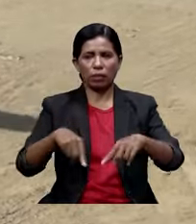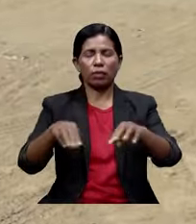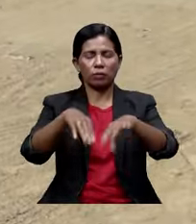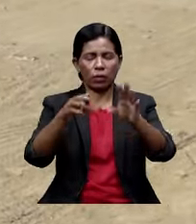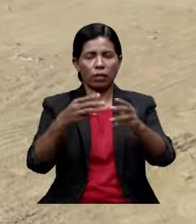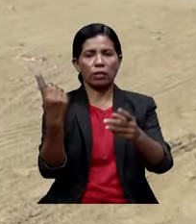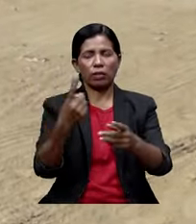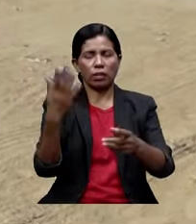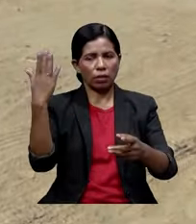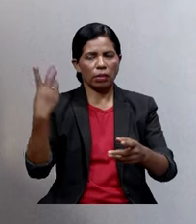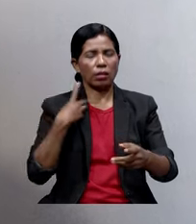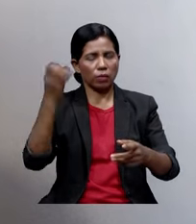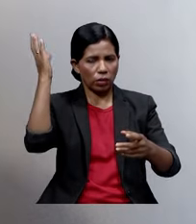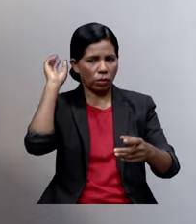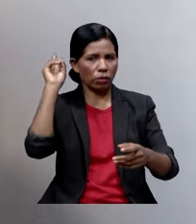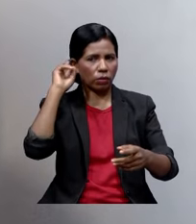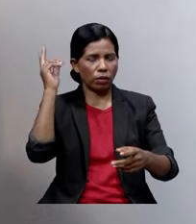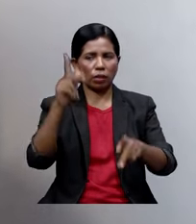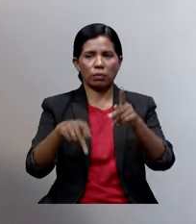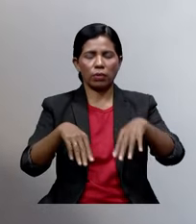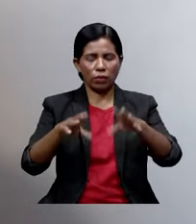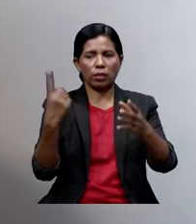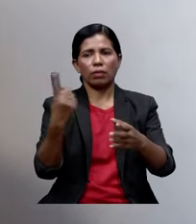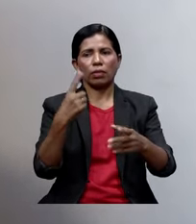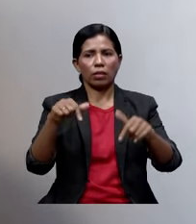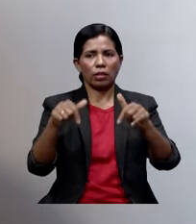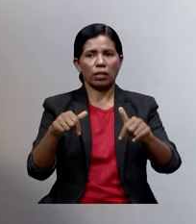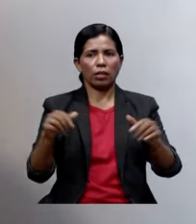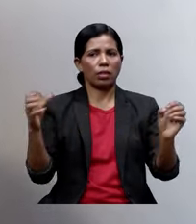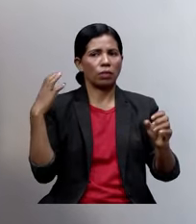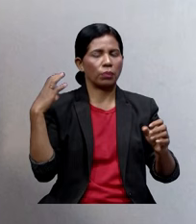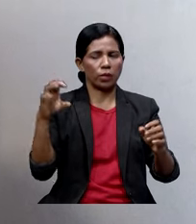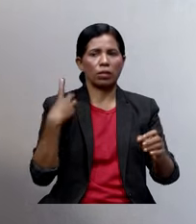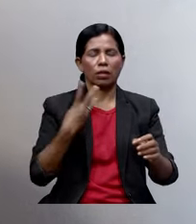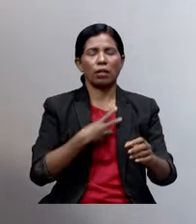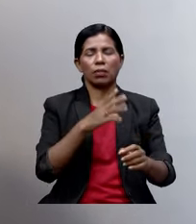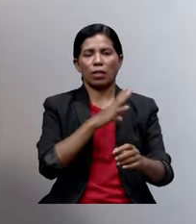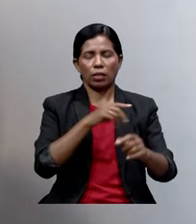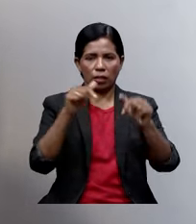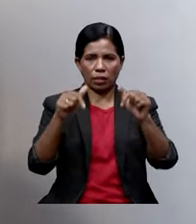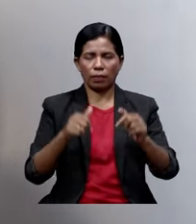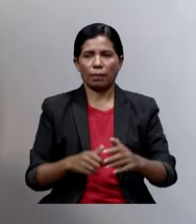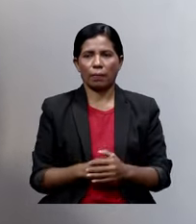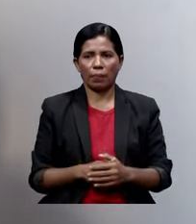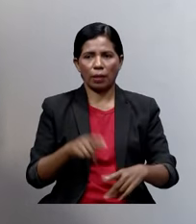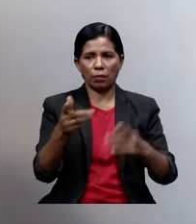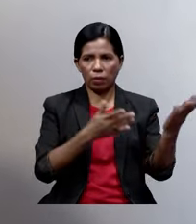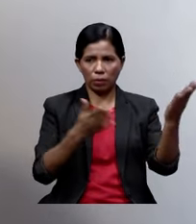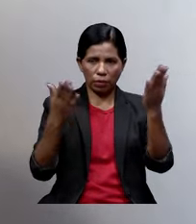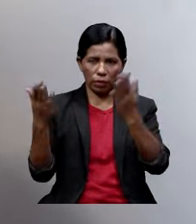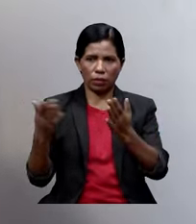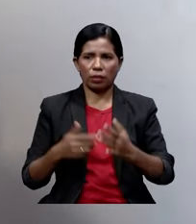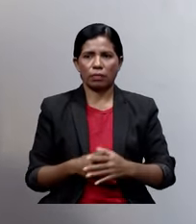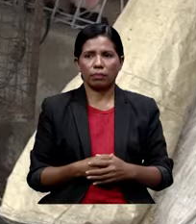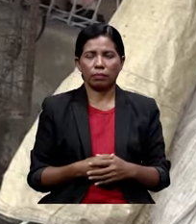Fatim yang apa? Amrona informasi ni emah ramen na Fatim mak ini lah aku kerja sama ini yang ami hanya Fatim bahem simuret temu rumah simuret mas patronnya kan ya